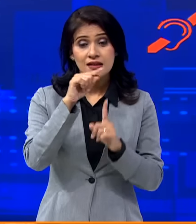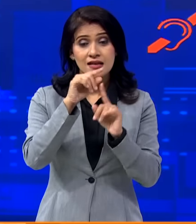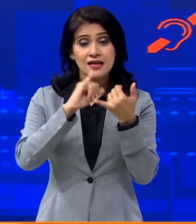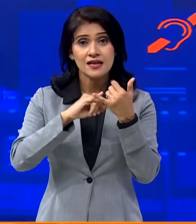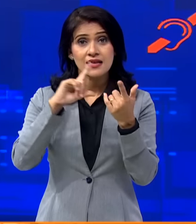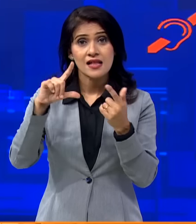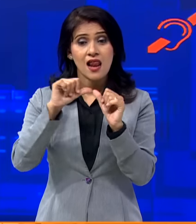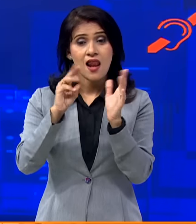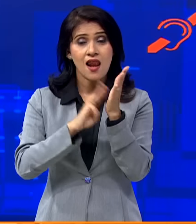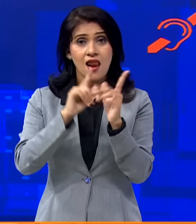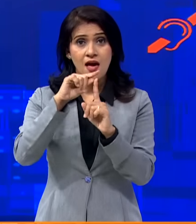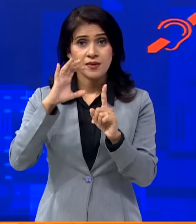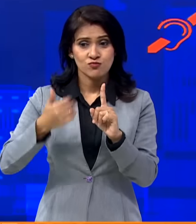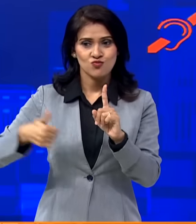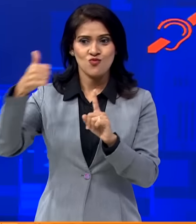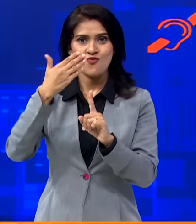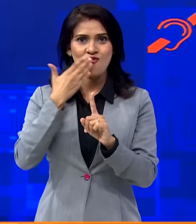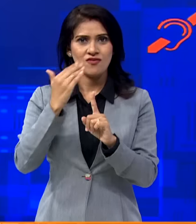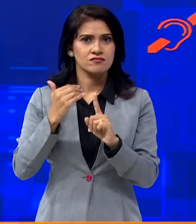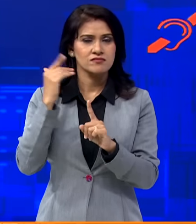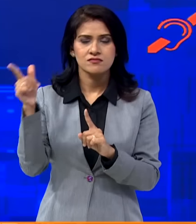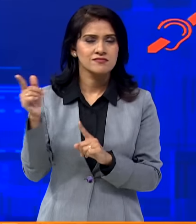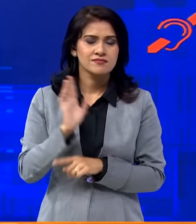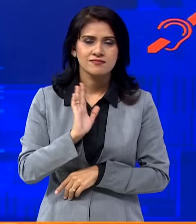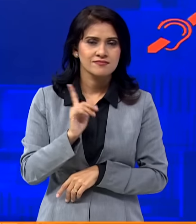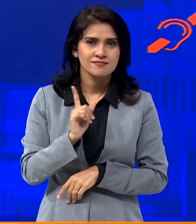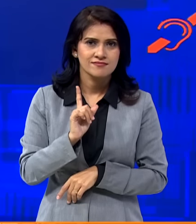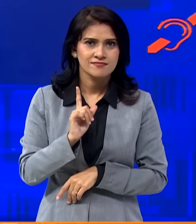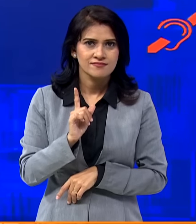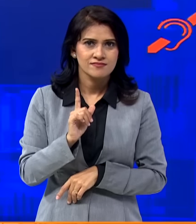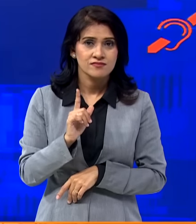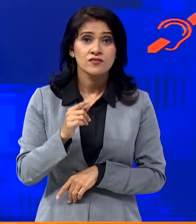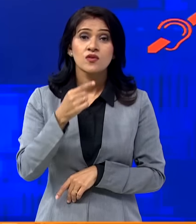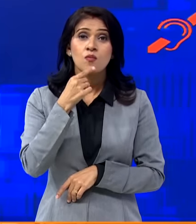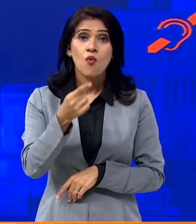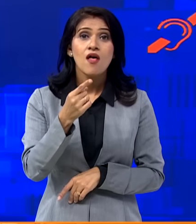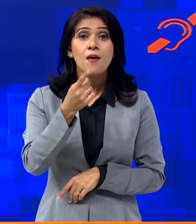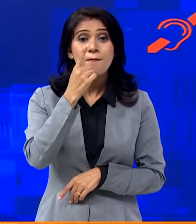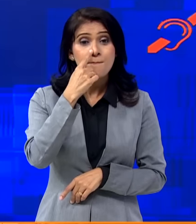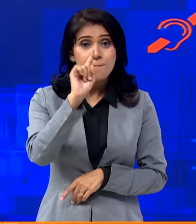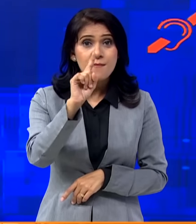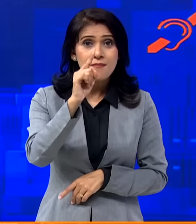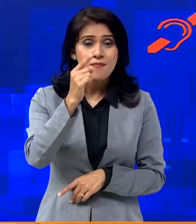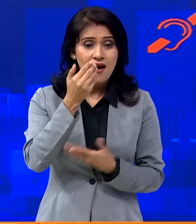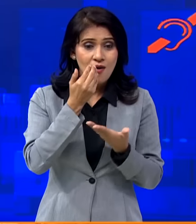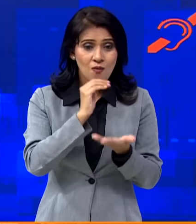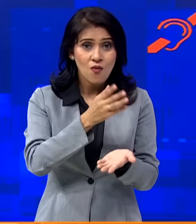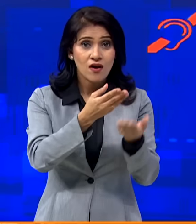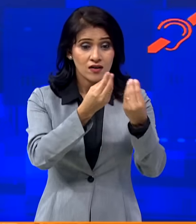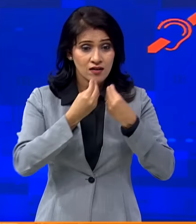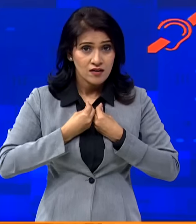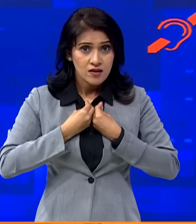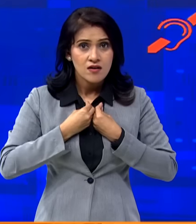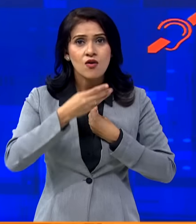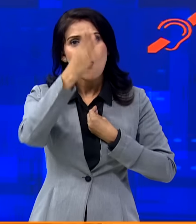है माफ करना आई एम सॉरी टू से इस्लाम नहीं कहता इस्लाम तो कहता है कि मां के कदमों में जन्नत है जो इस्लाम कहता है मां के कदमों में जन्नत